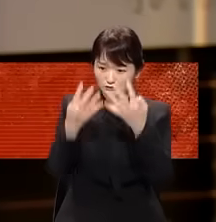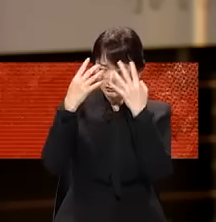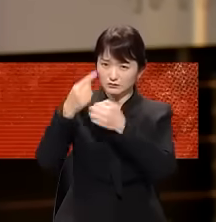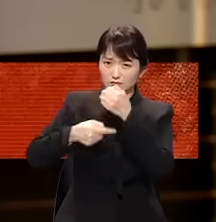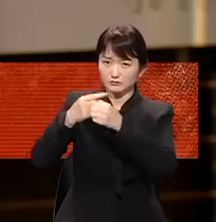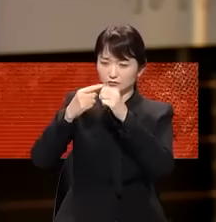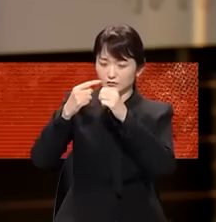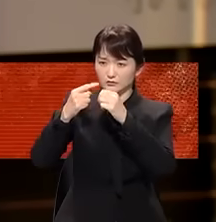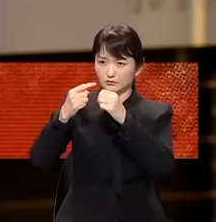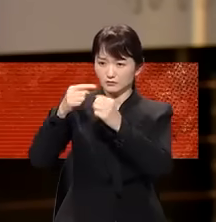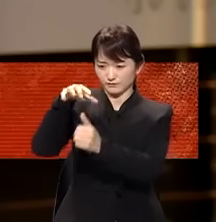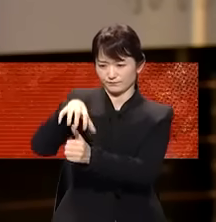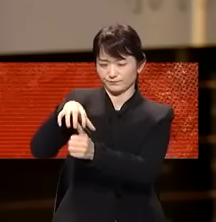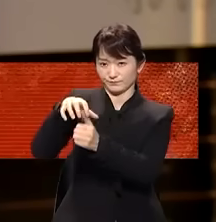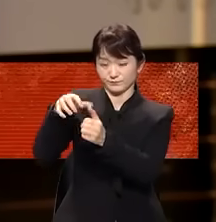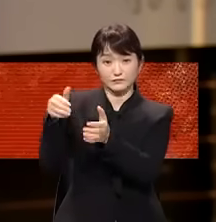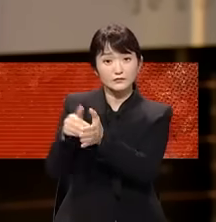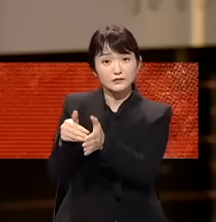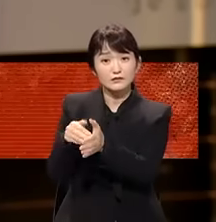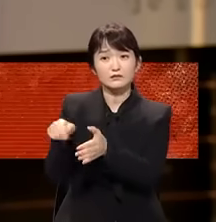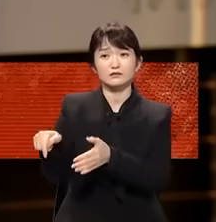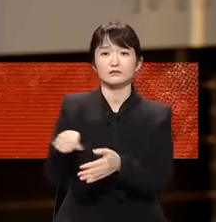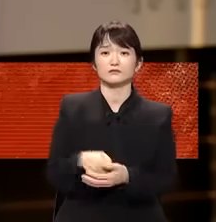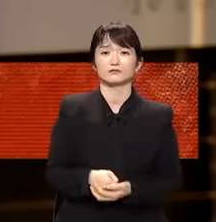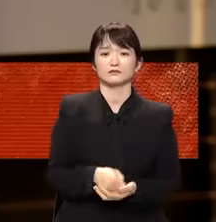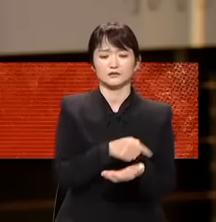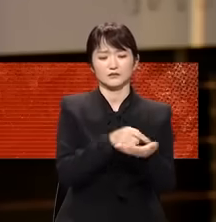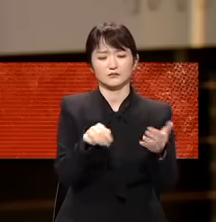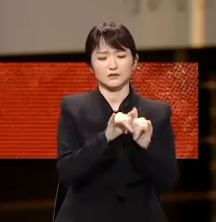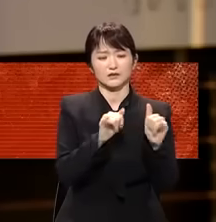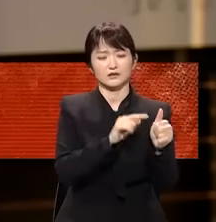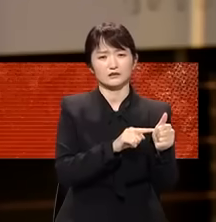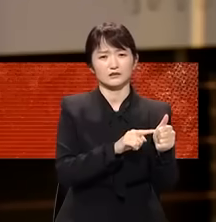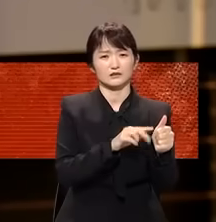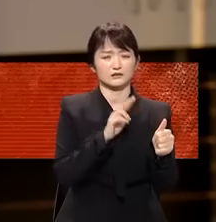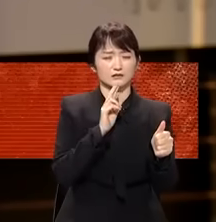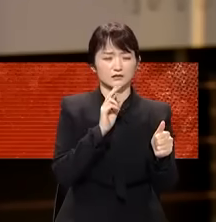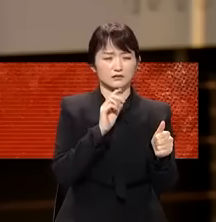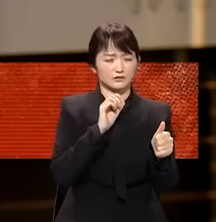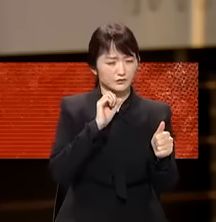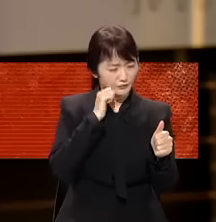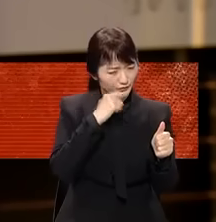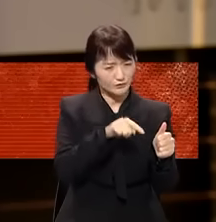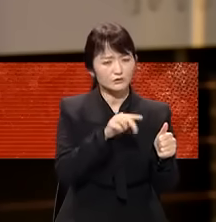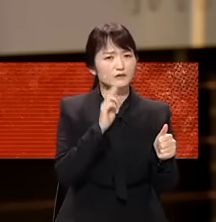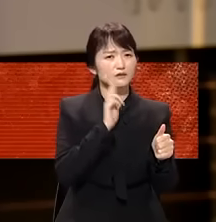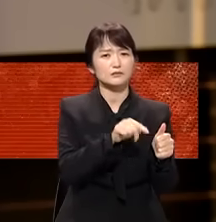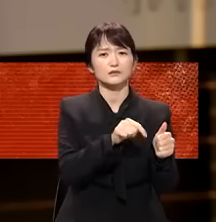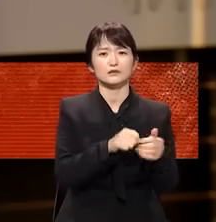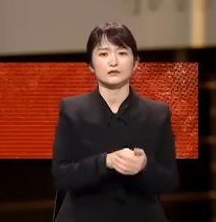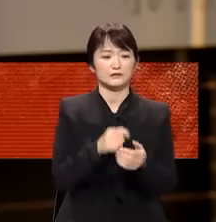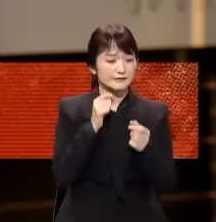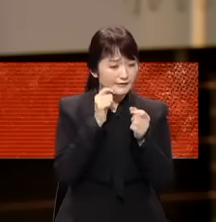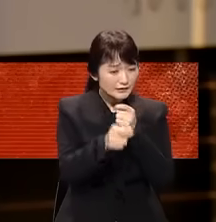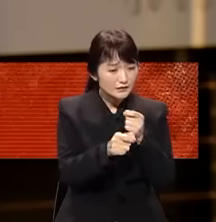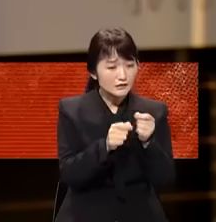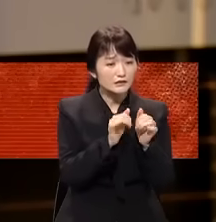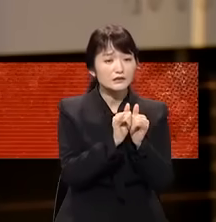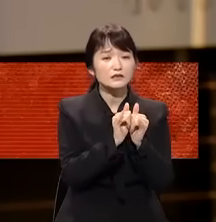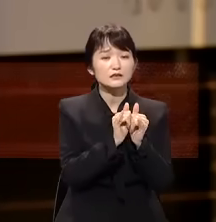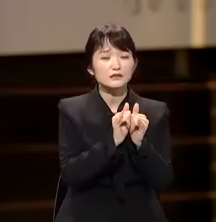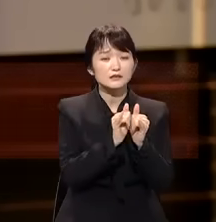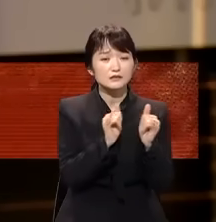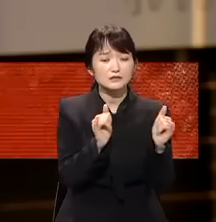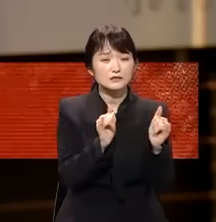살고 나면 끝 시라는 건 사실 피장이 너무 가혹하거나음 사기를 당한 피해자에게는 거의 인격적으로 살인하는 거